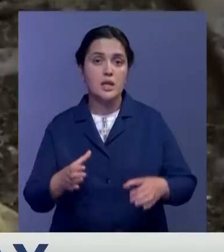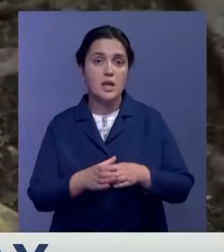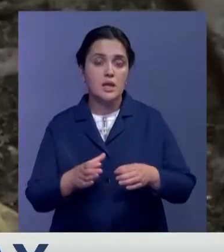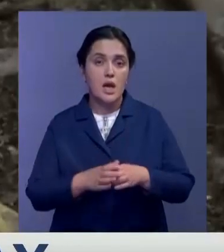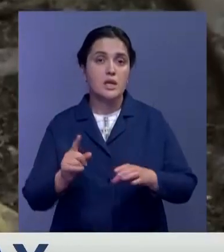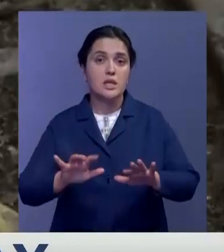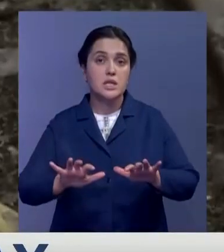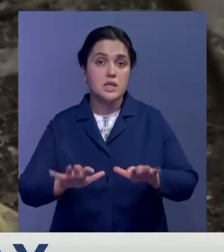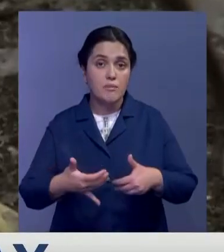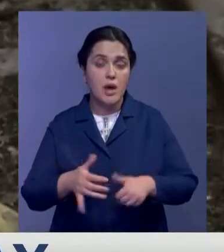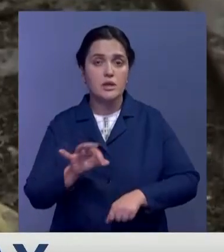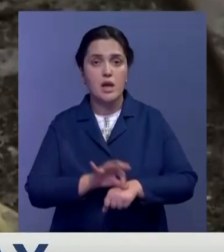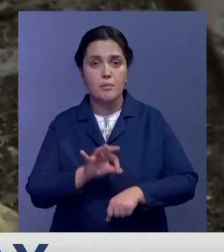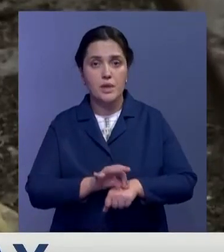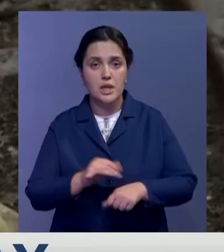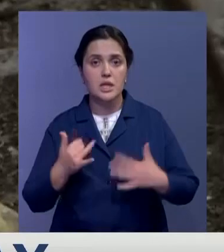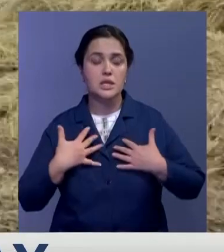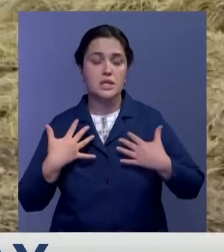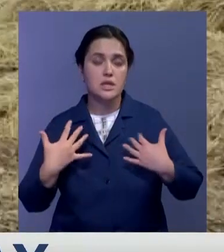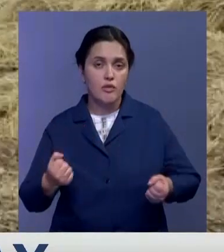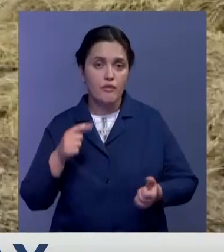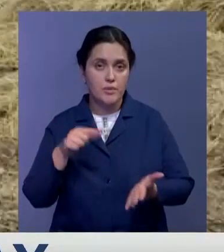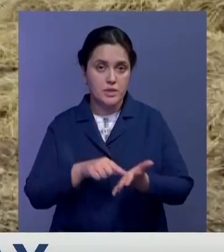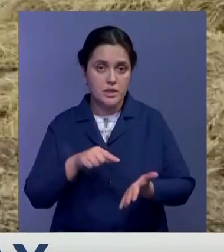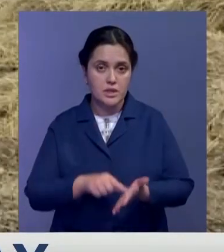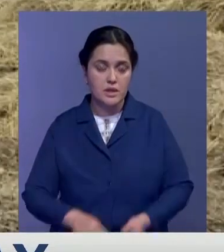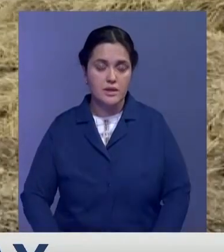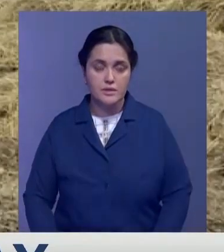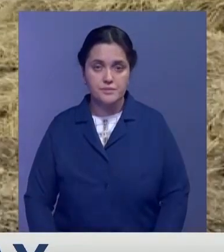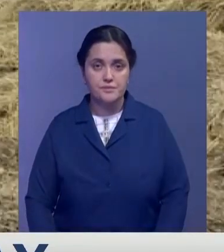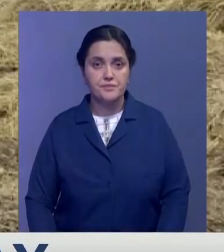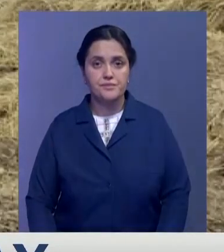противоэпизоотического отряда. Они изымают как больных, так и здоровых пернатых.